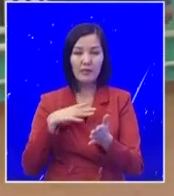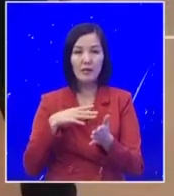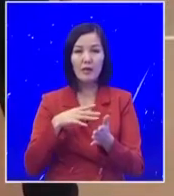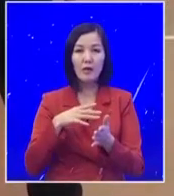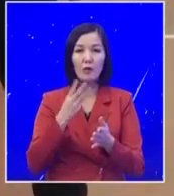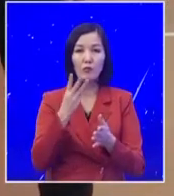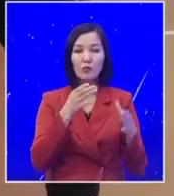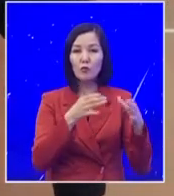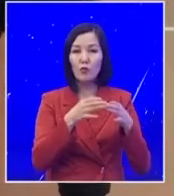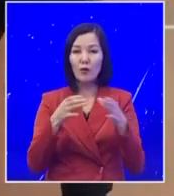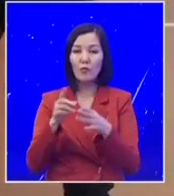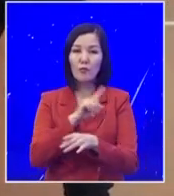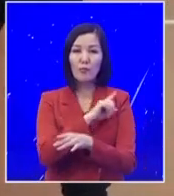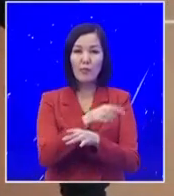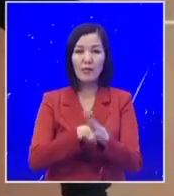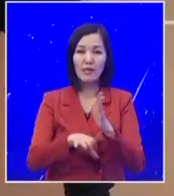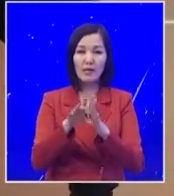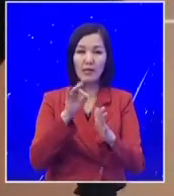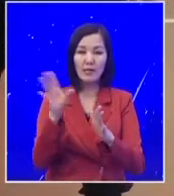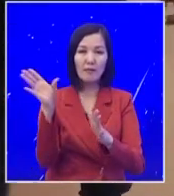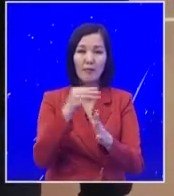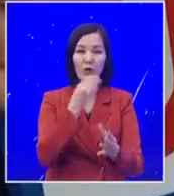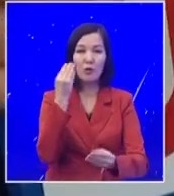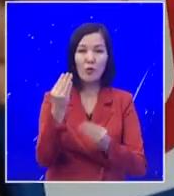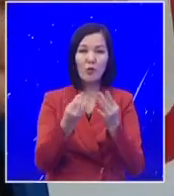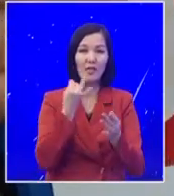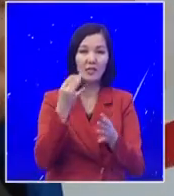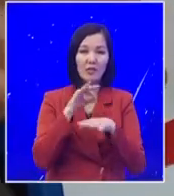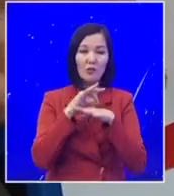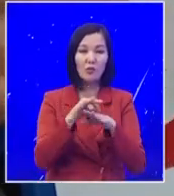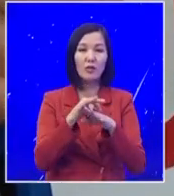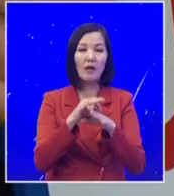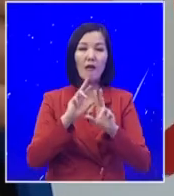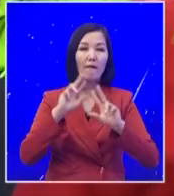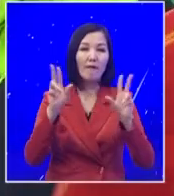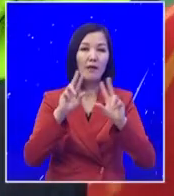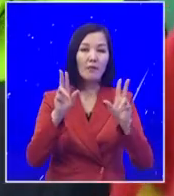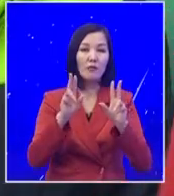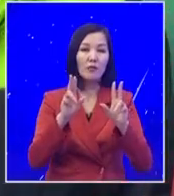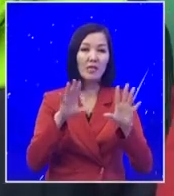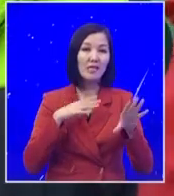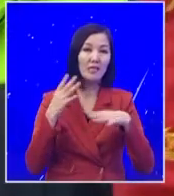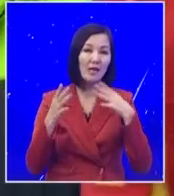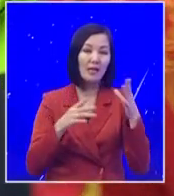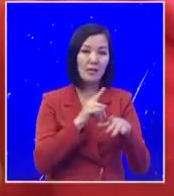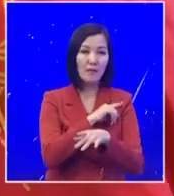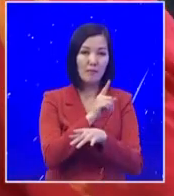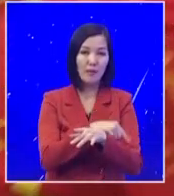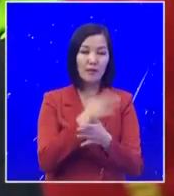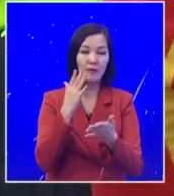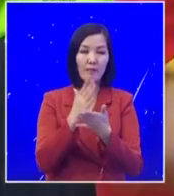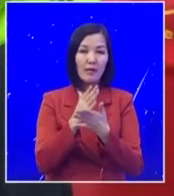өзара 3 топқа бөлініп мықтыларын анықтады. Барлық ойын тартысты деңгейде өтті. Волейболшылар тыңғылықты дайындықпен келген. Спортшылар